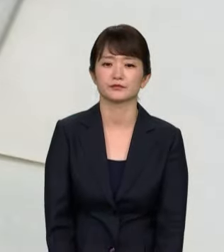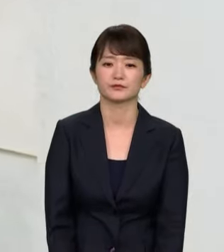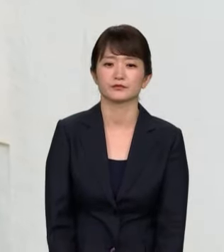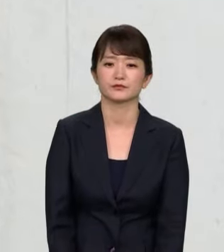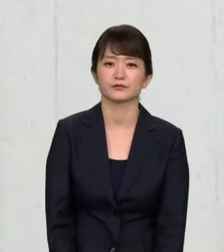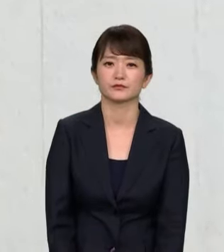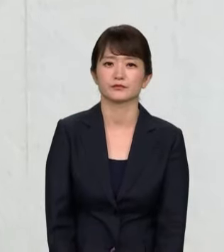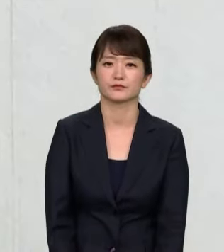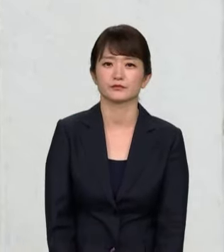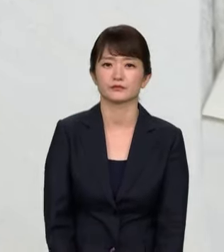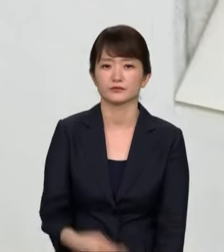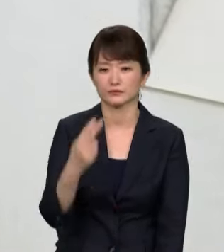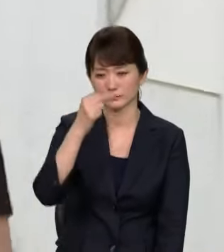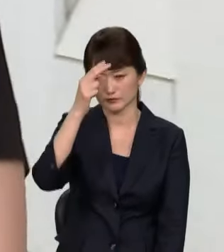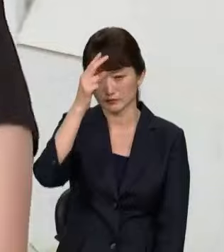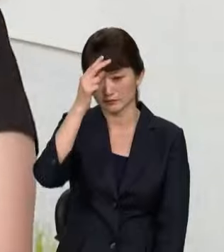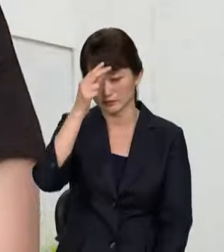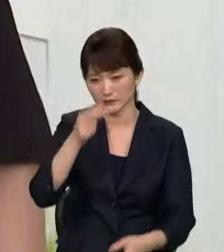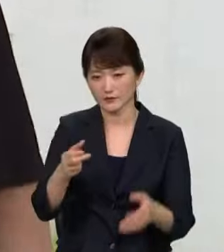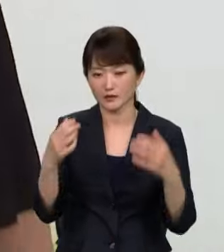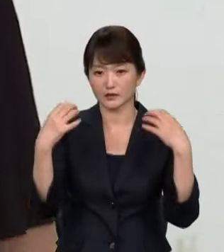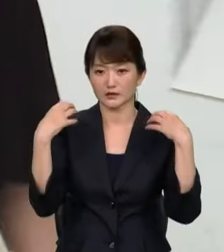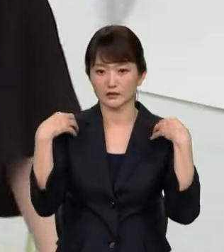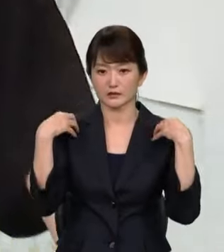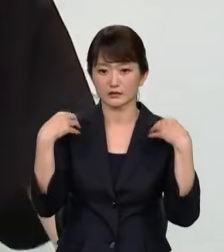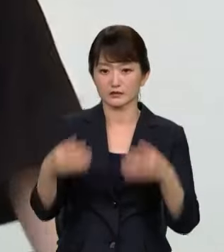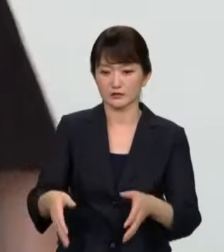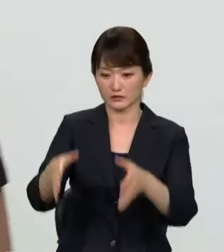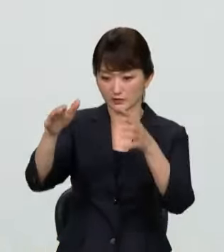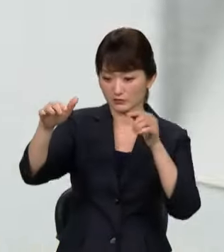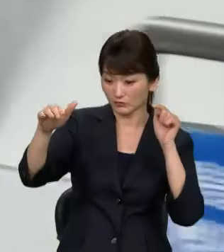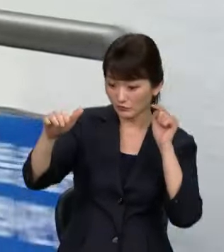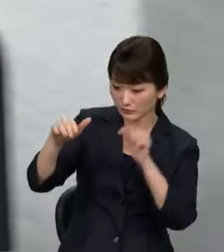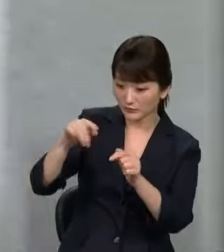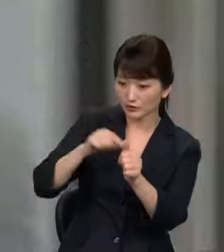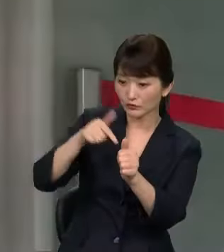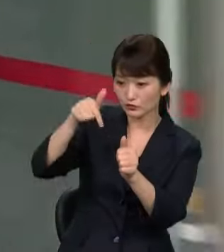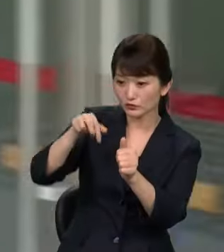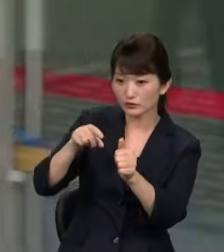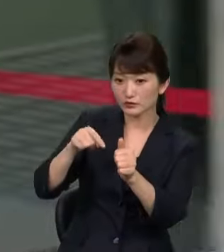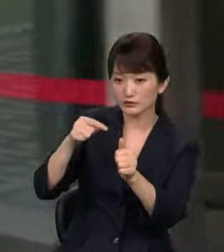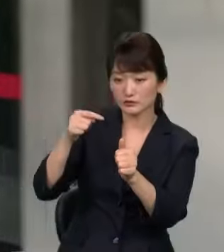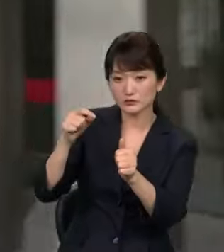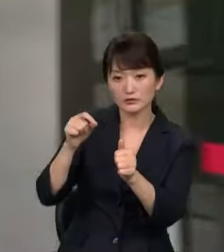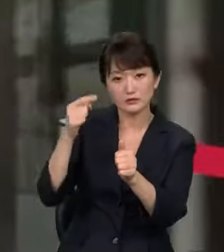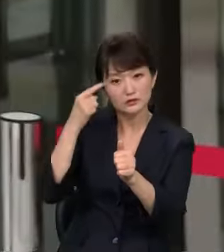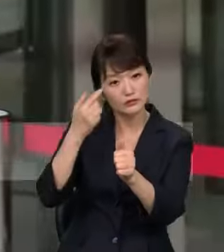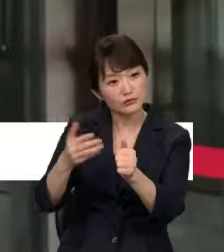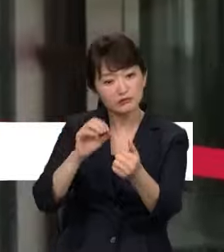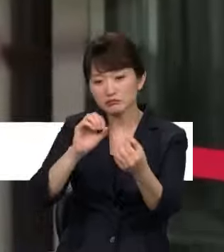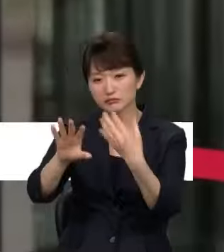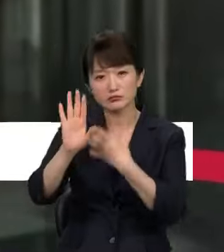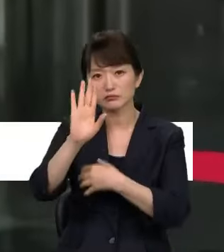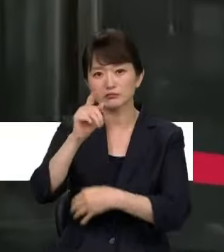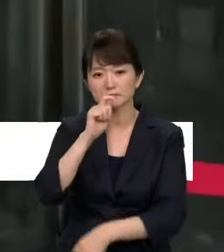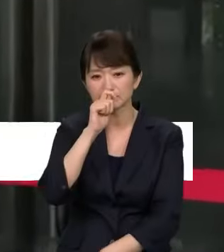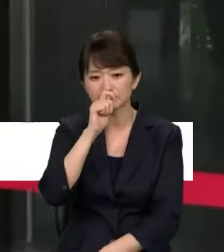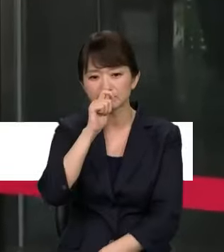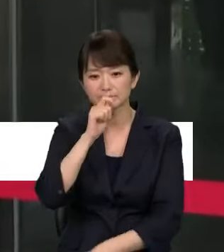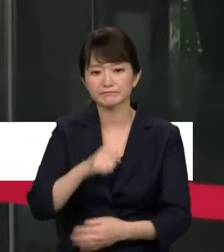기자입니다 검찰 청사 들어가는 유튜버 구제역은 특별한 말을 하지 않았습니다 한마디만 시죠